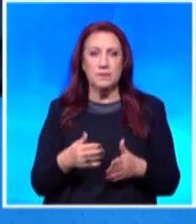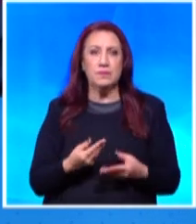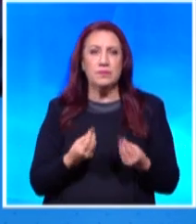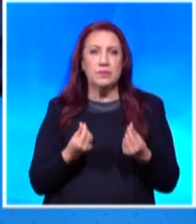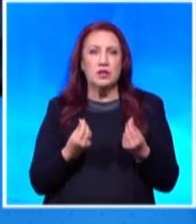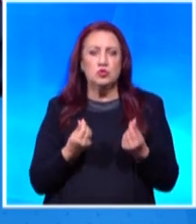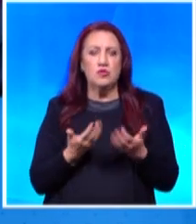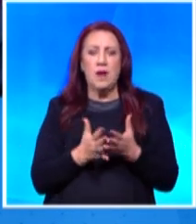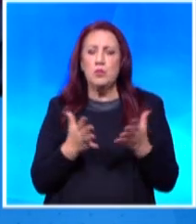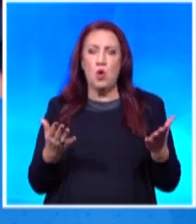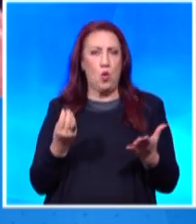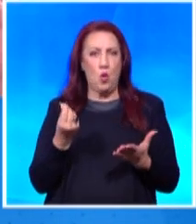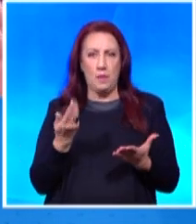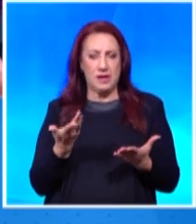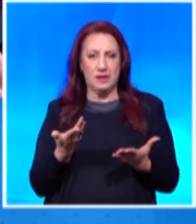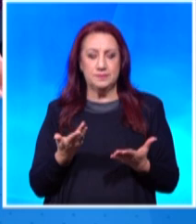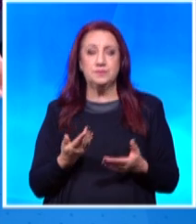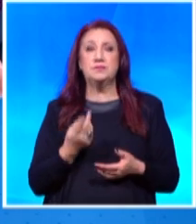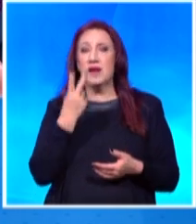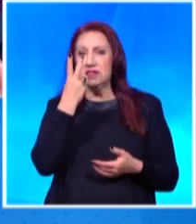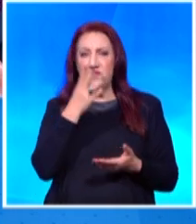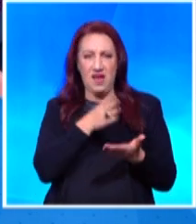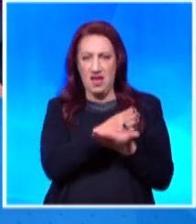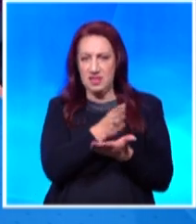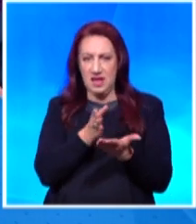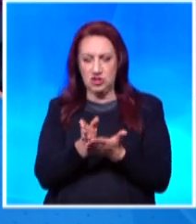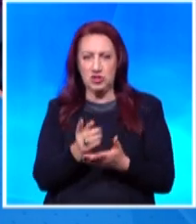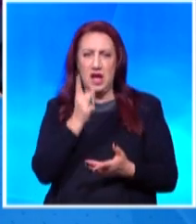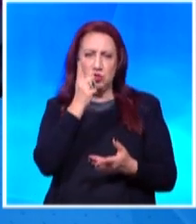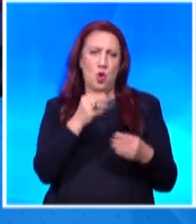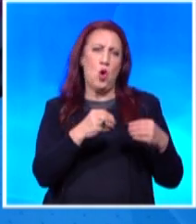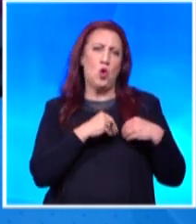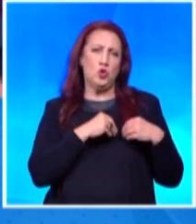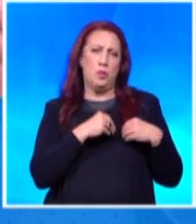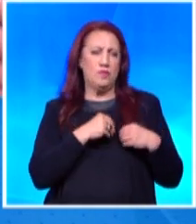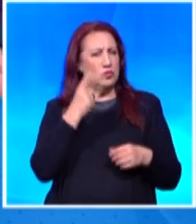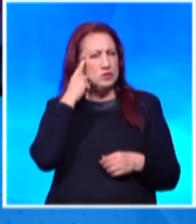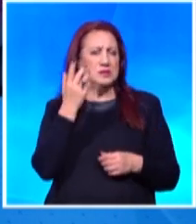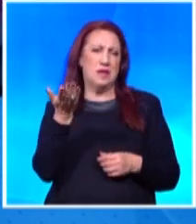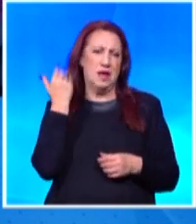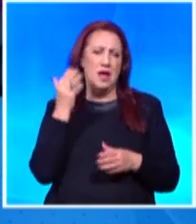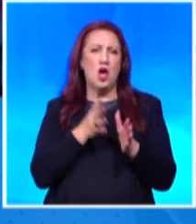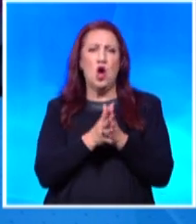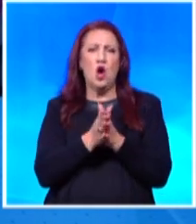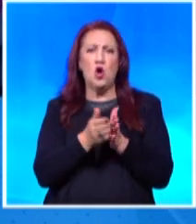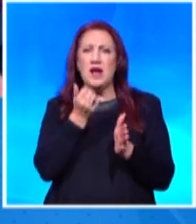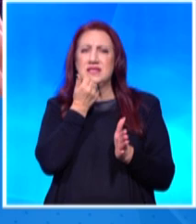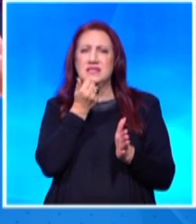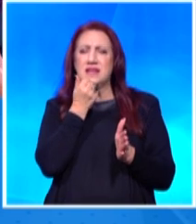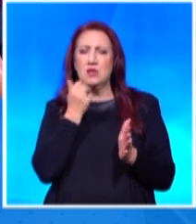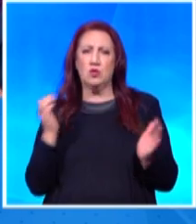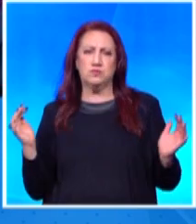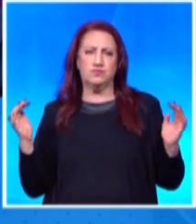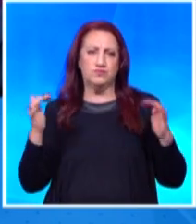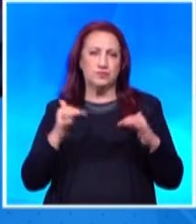по два различни начина. Един е така наречения доброволен начин, което е било известно във времето. Хората от селото се събират, само че сега ги